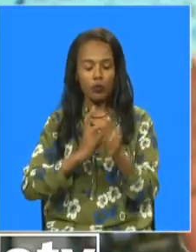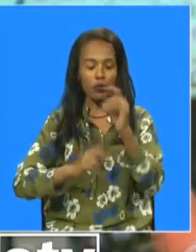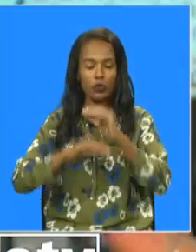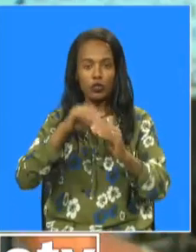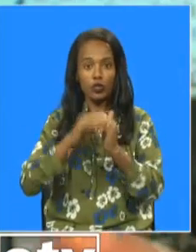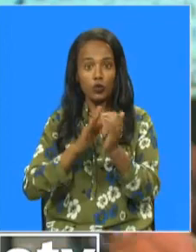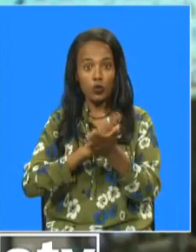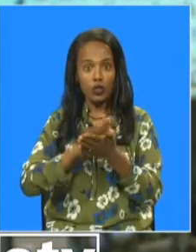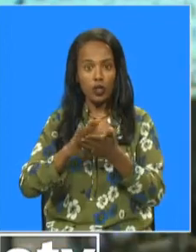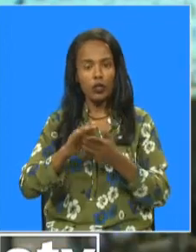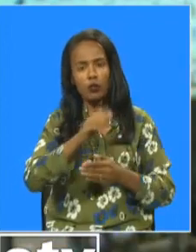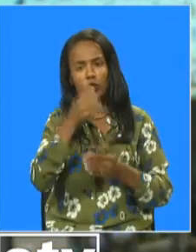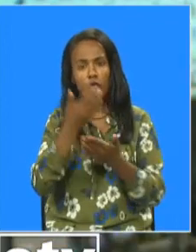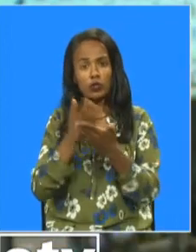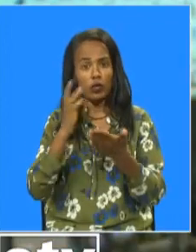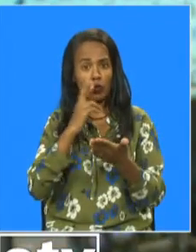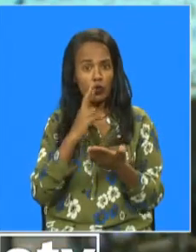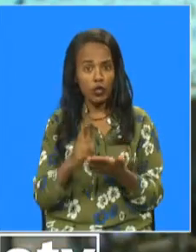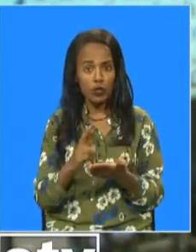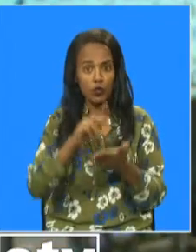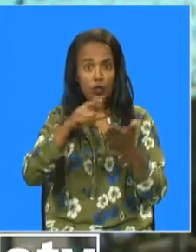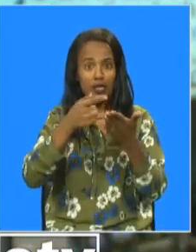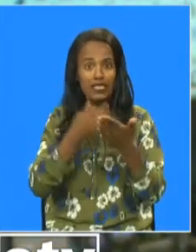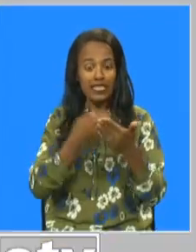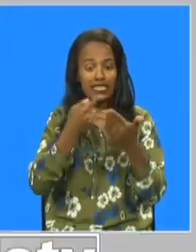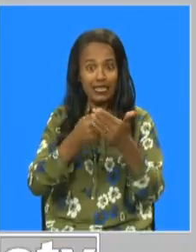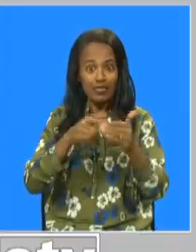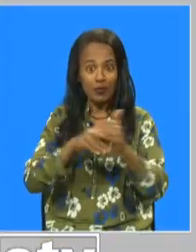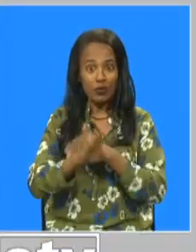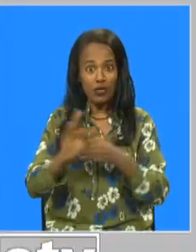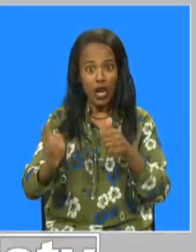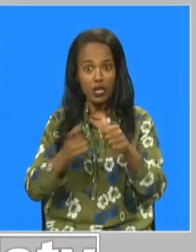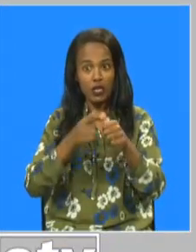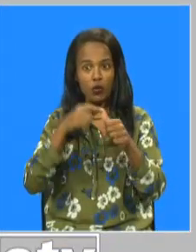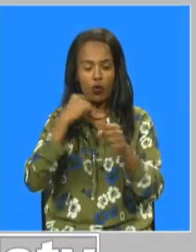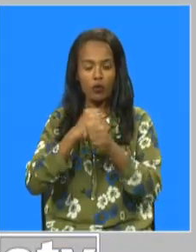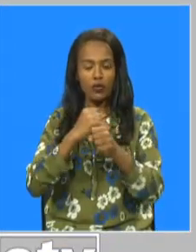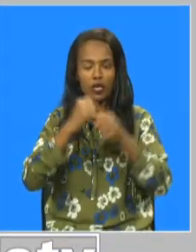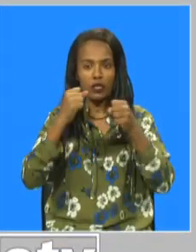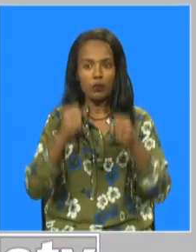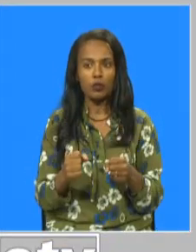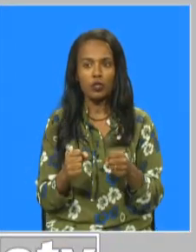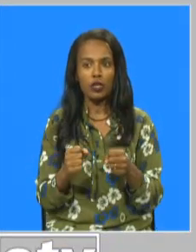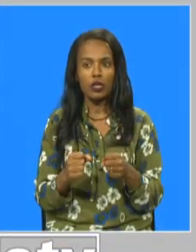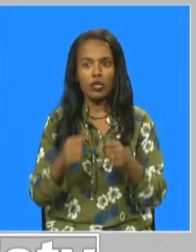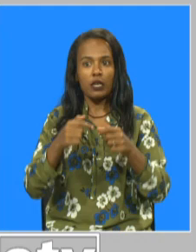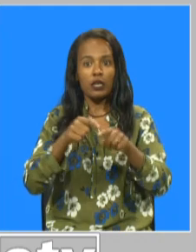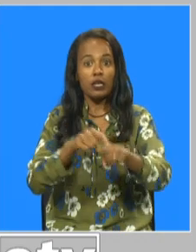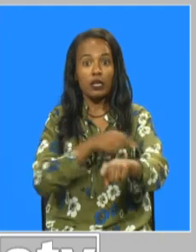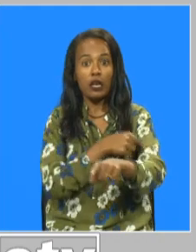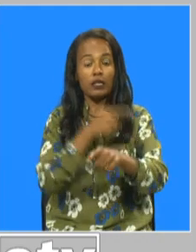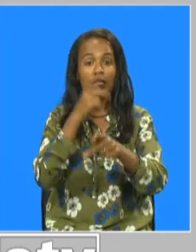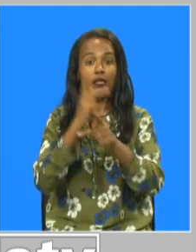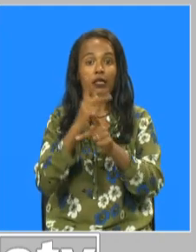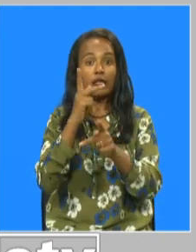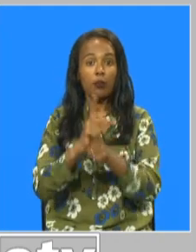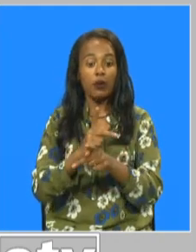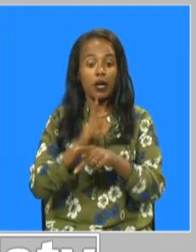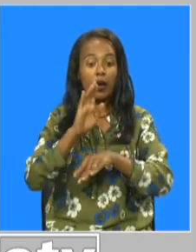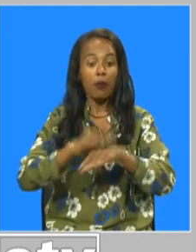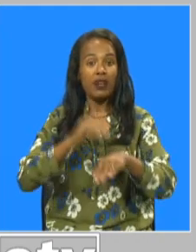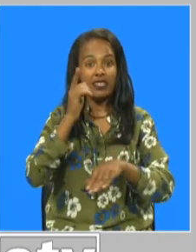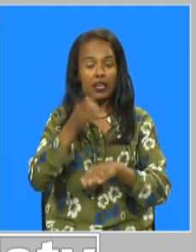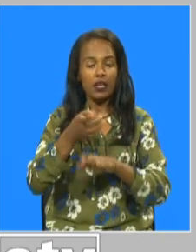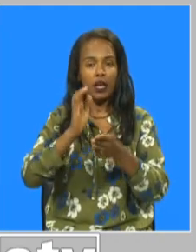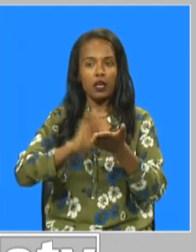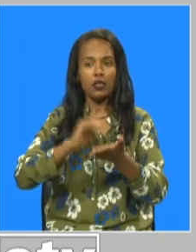እንዲታጠቡና ሌሎች ነገሮች ናቸው። ስለዚህ ከዛ ውስጥ አንደኛውን መስራት የሚችል የርቀትህን ጠብቅ ማስጠንቀቂያ